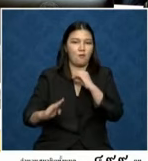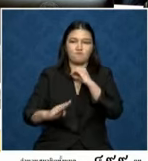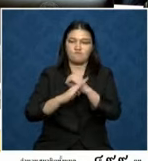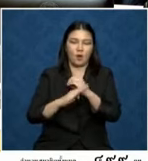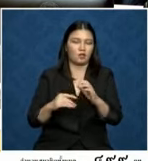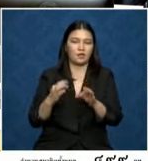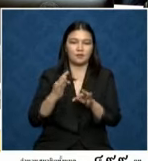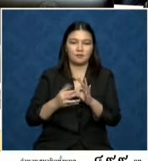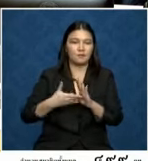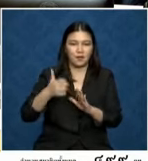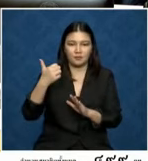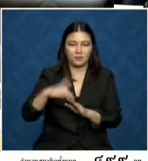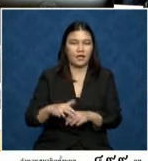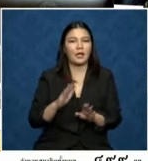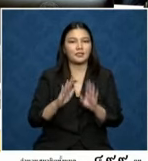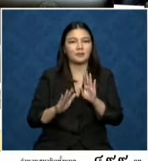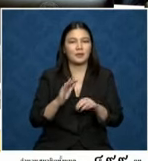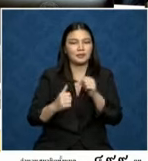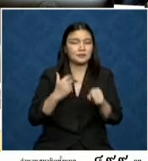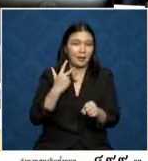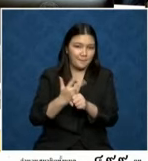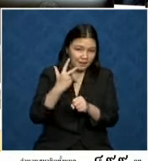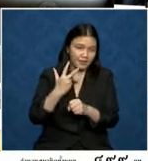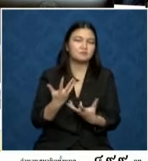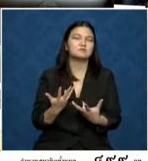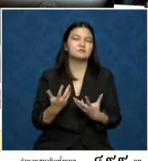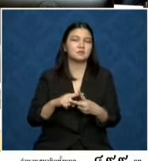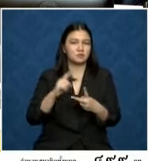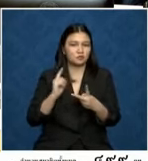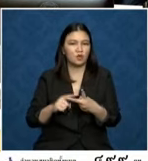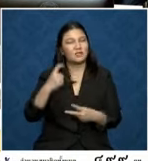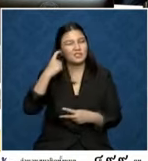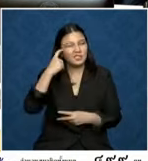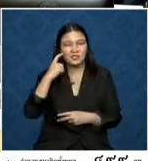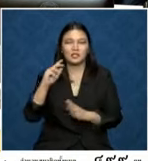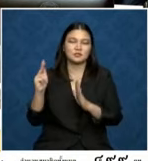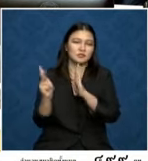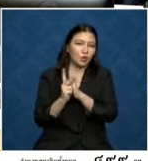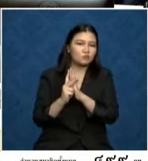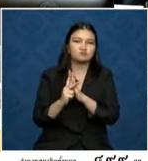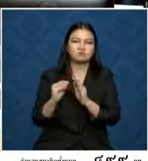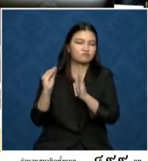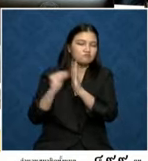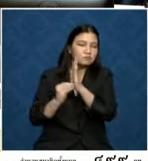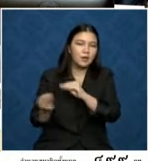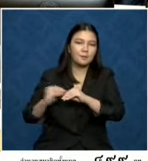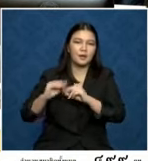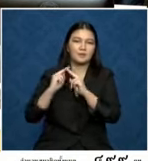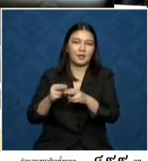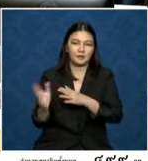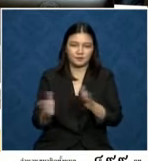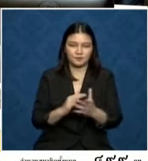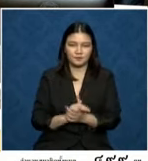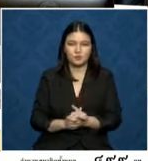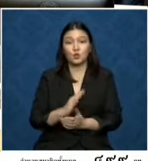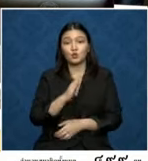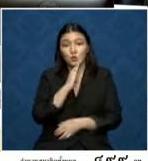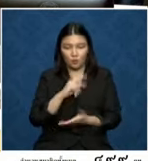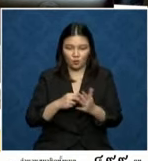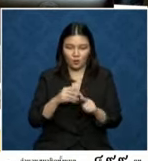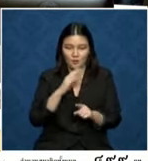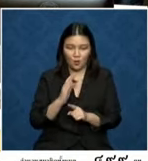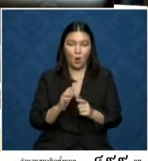างการเงินเป็นเวลาอย่างน้อย3ปีหรือแล้วแต่จะกำหนดตามความเหมาะสมต่อมาหากบุคคลที่ออกเช็คเด้งได้ไปดำเนิน